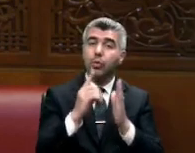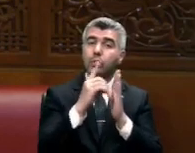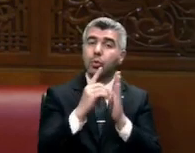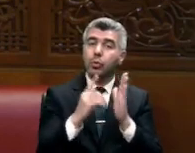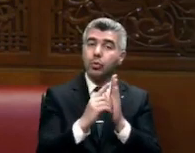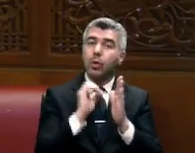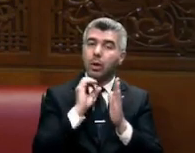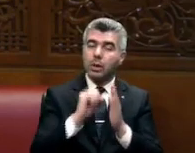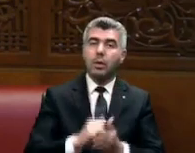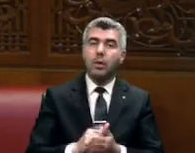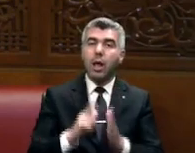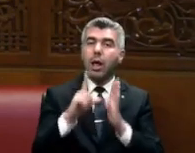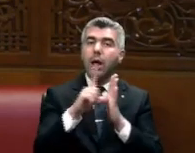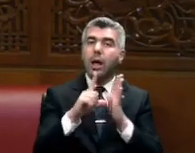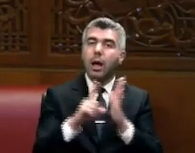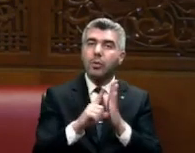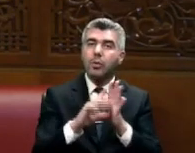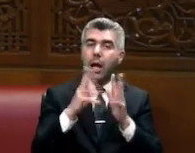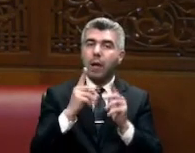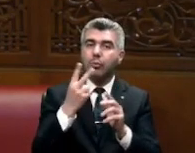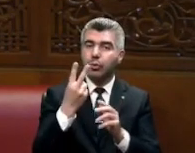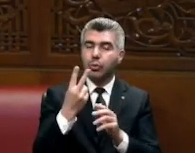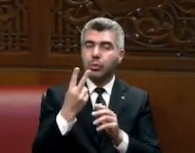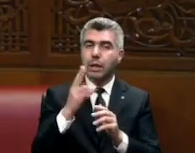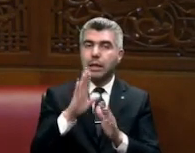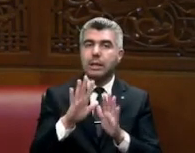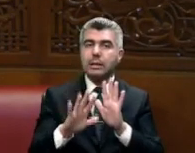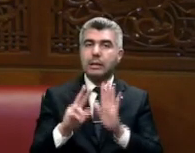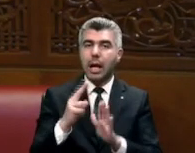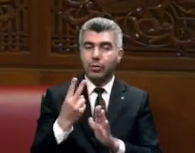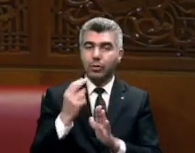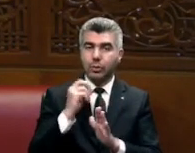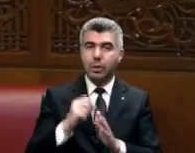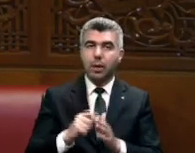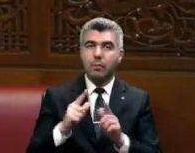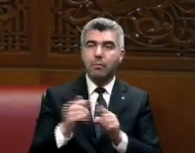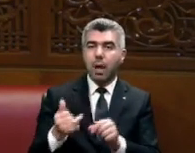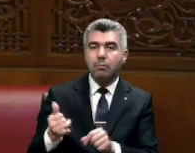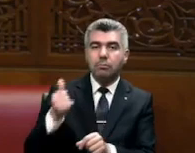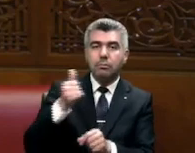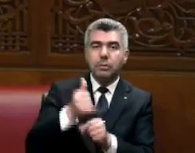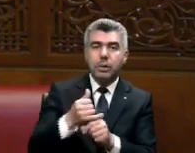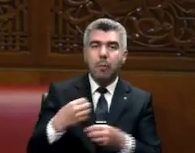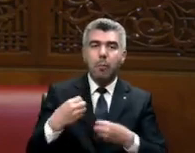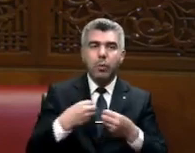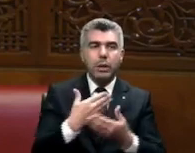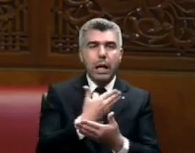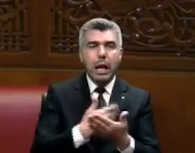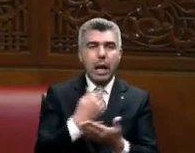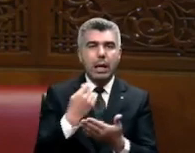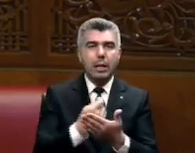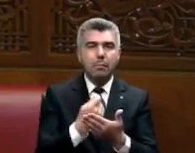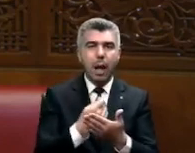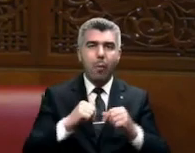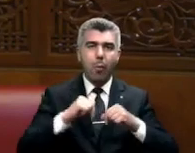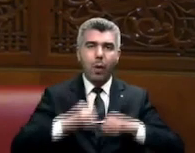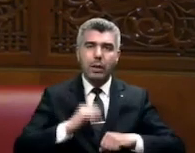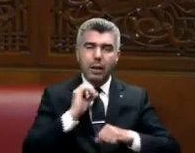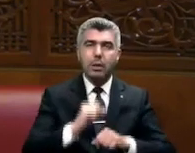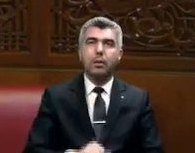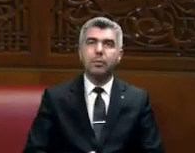الدستور والقانون التنظيمي رقم 2/12 المتعلق بالتعيين في المناصب العليا والمرسوم